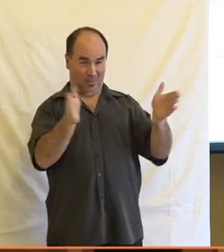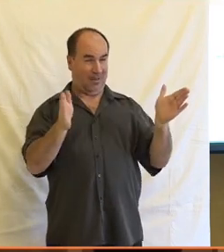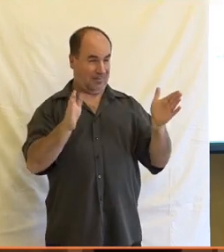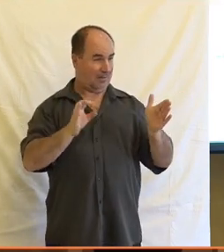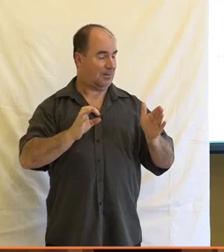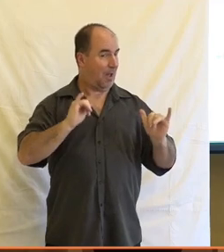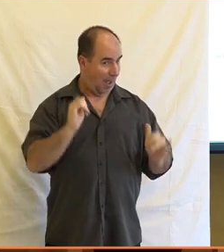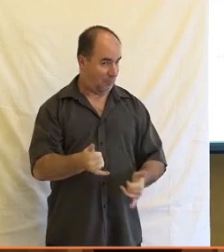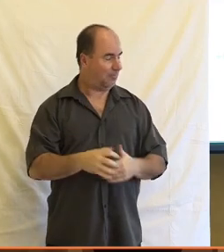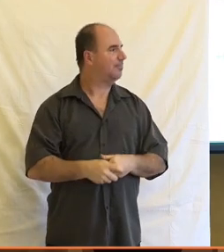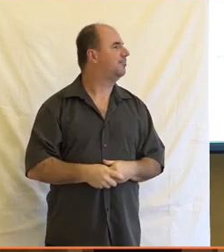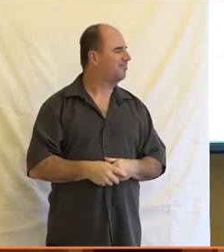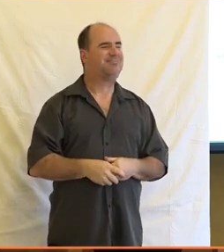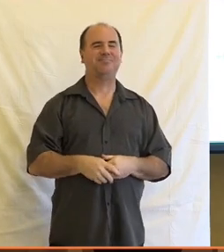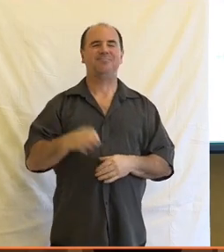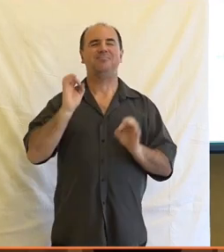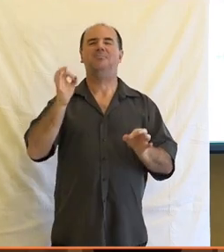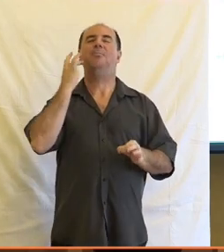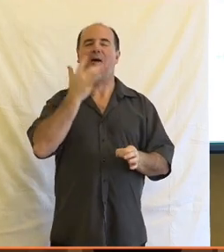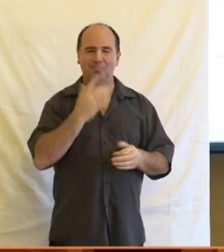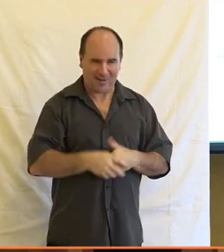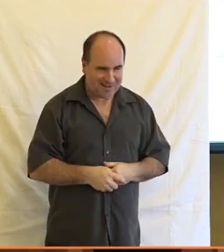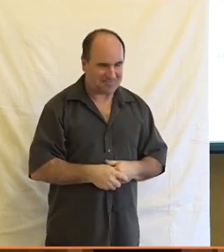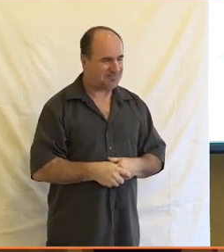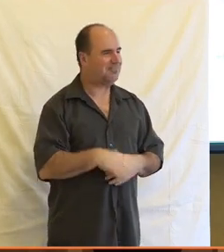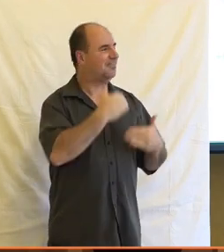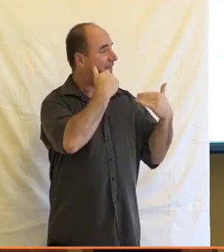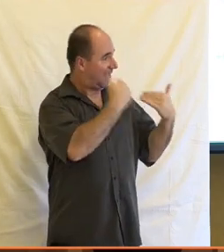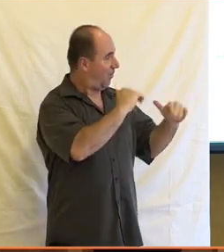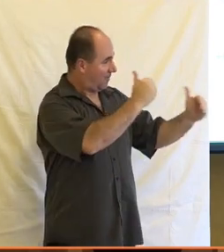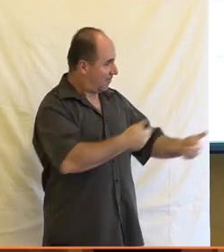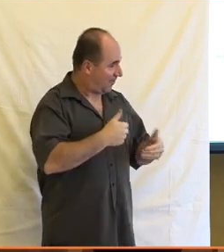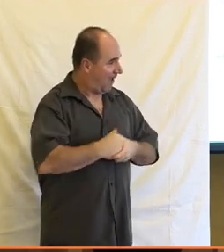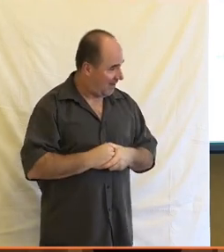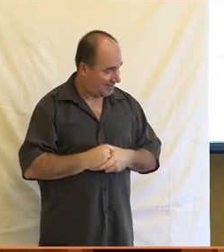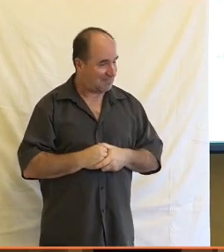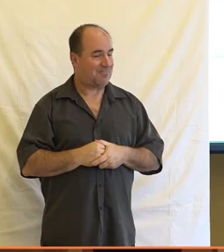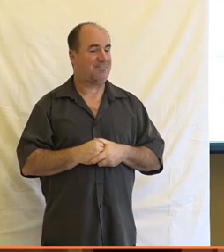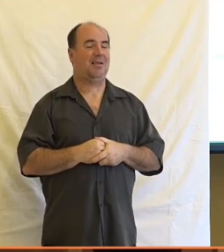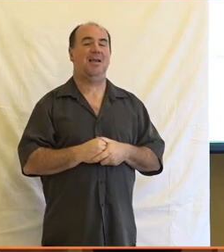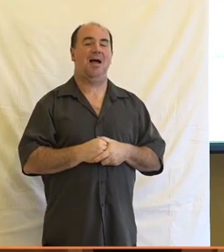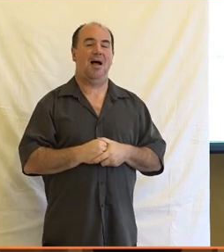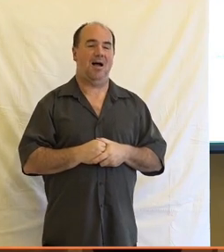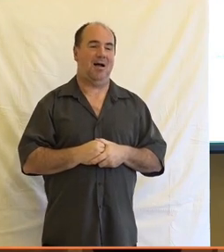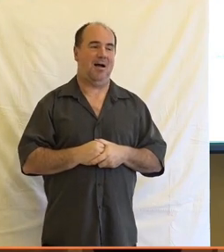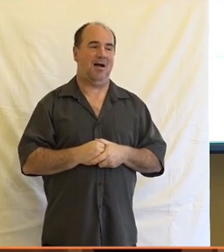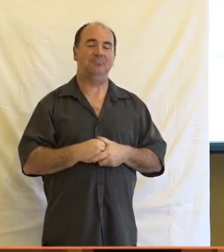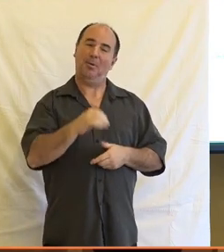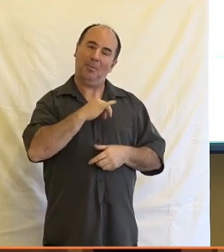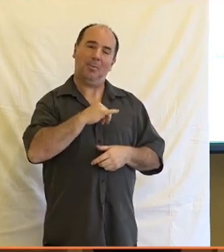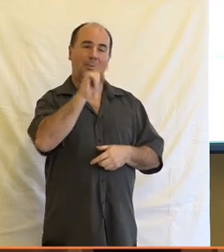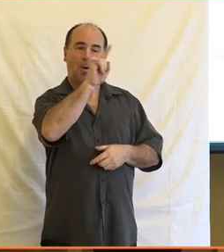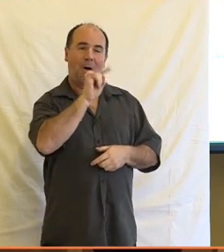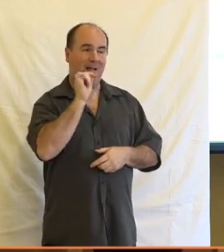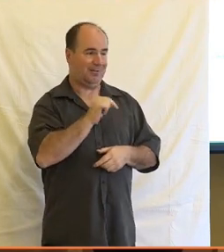Dobré odpoledne už vlastně. Děkuju za pozvání i za zajímavou otázku a přiznám si, že na ní